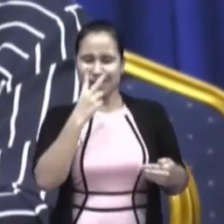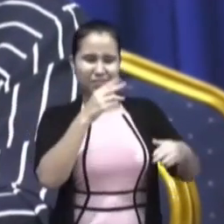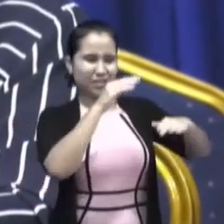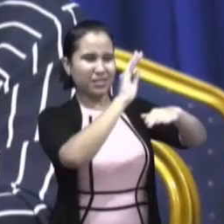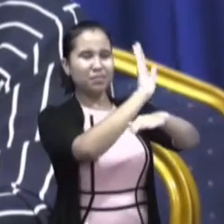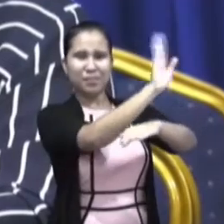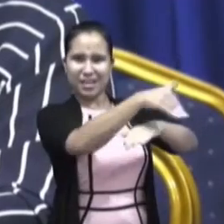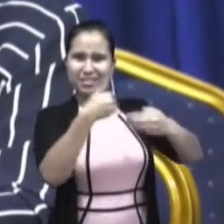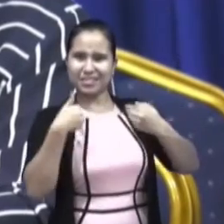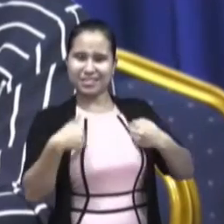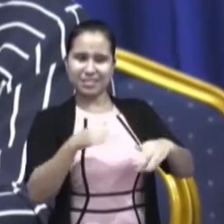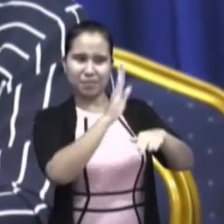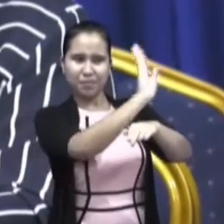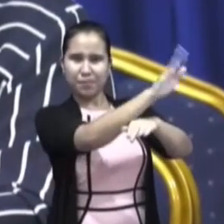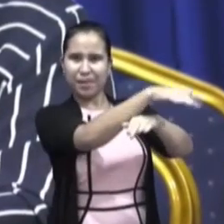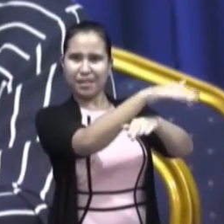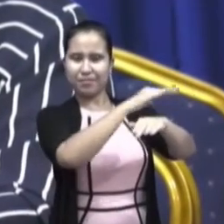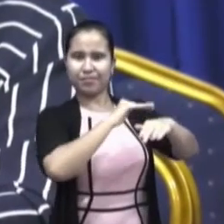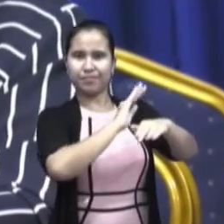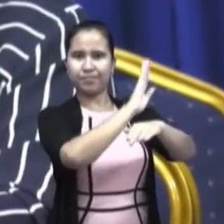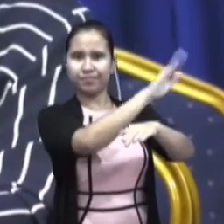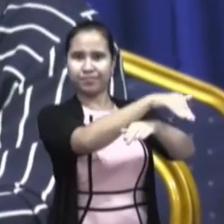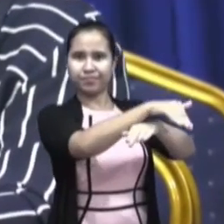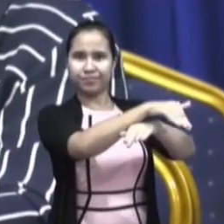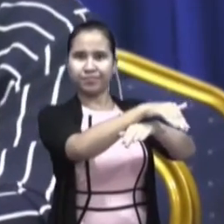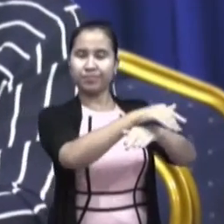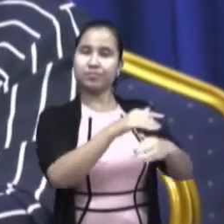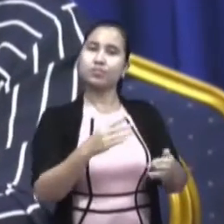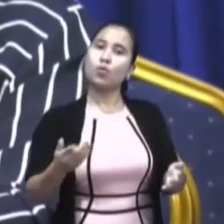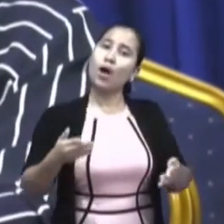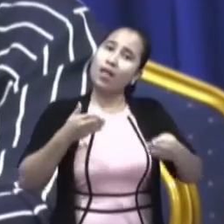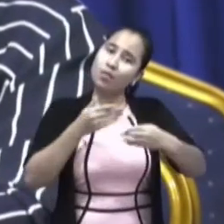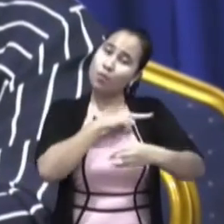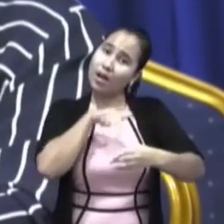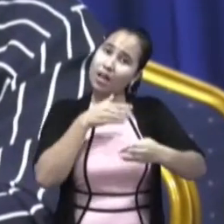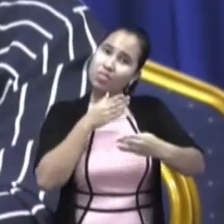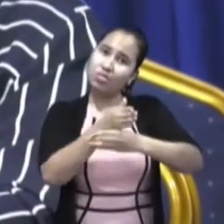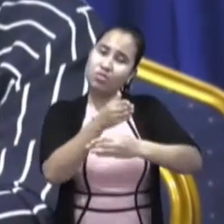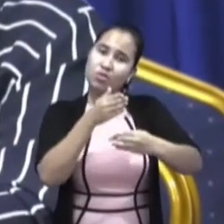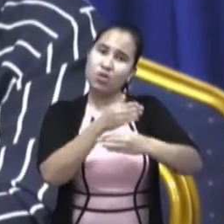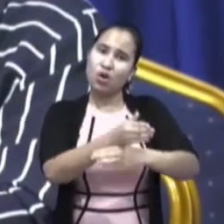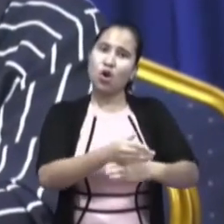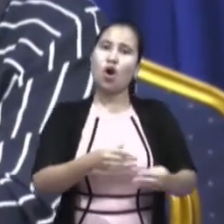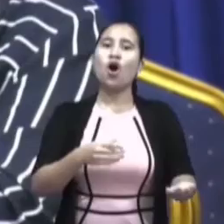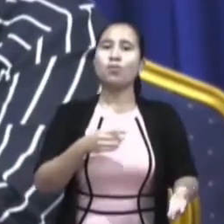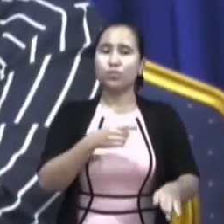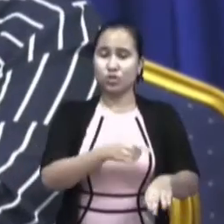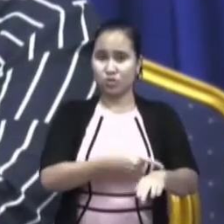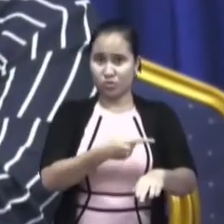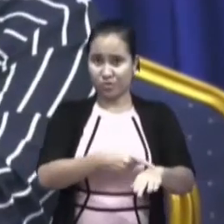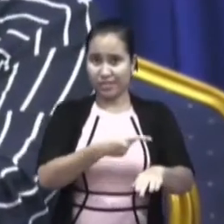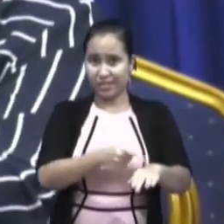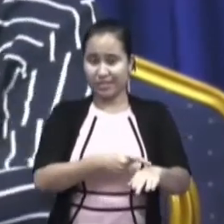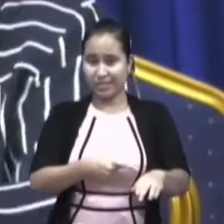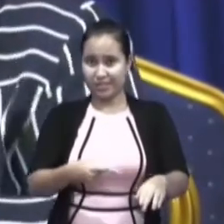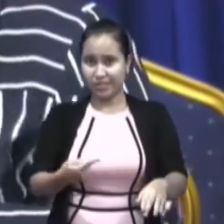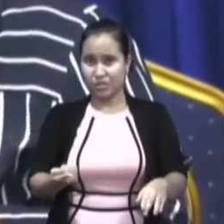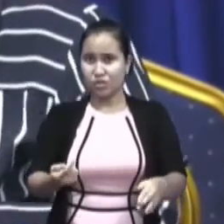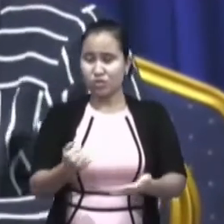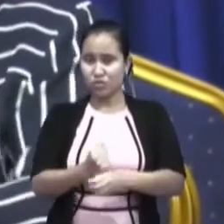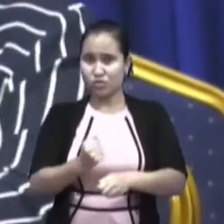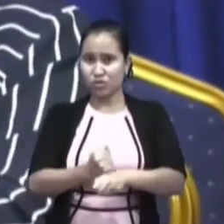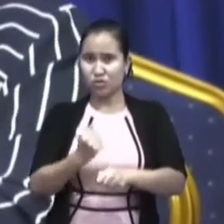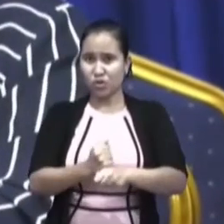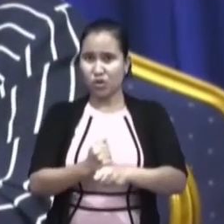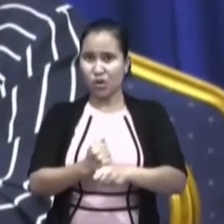mensen. Maar we gaan door om de nodige dingen te doen om de mensen dan weer via